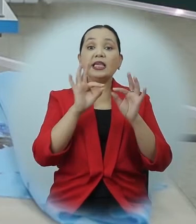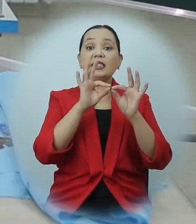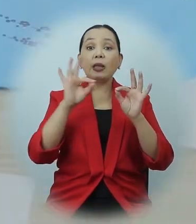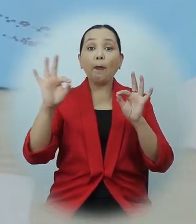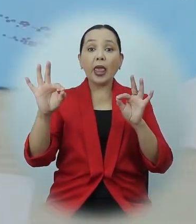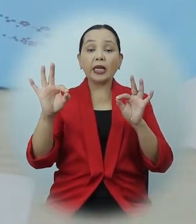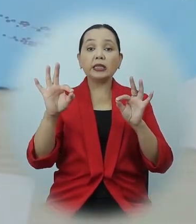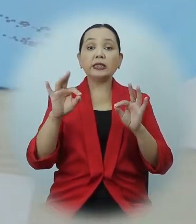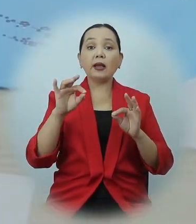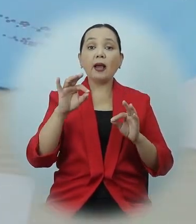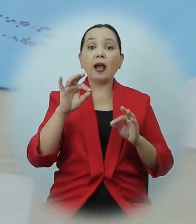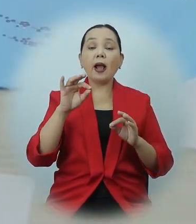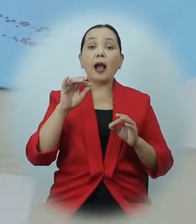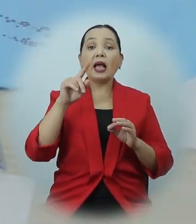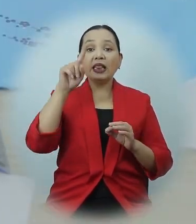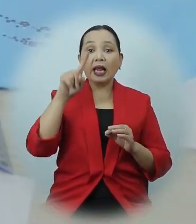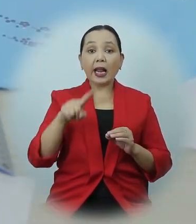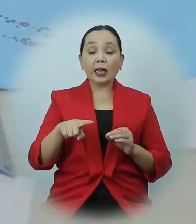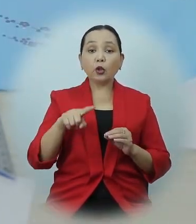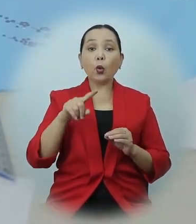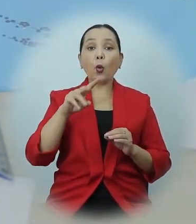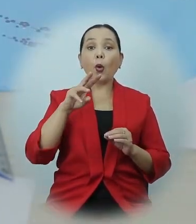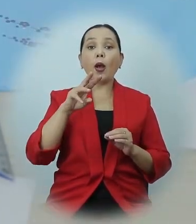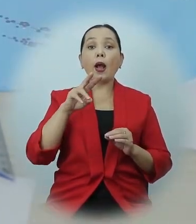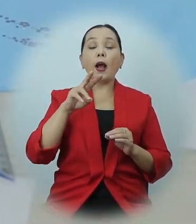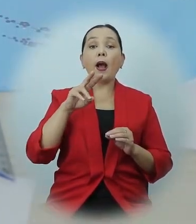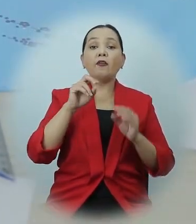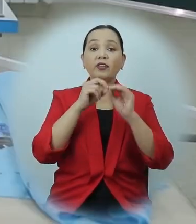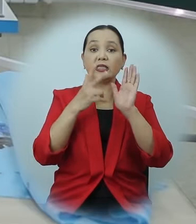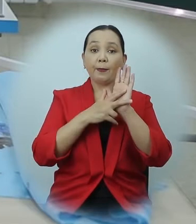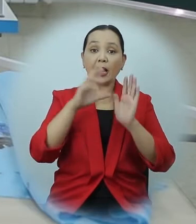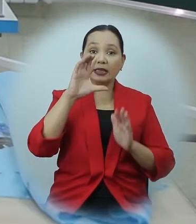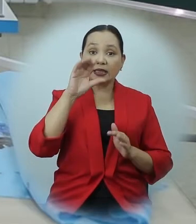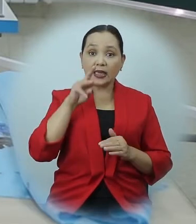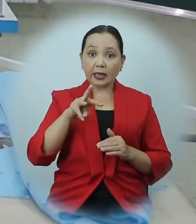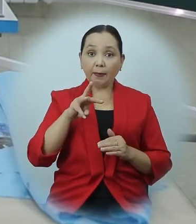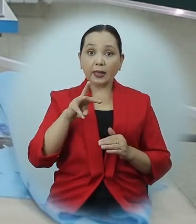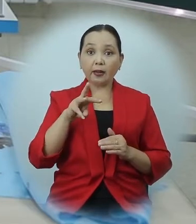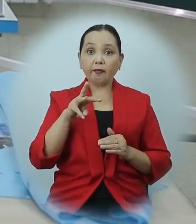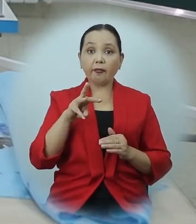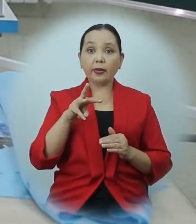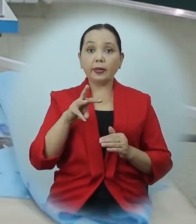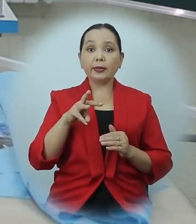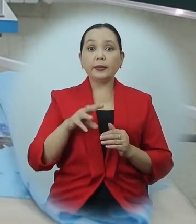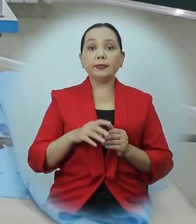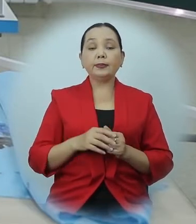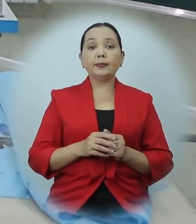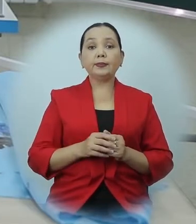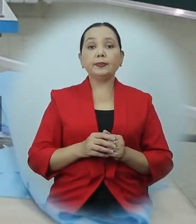измерить длину лифа, ширину лифа. У нас 18 сантиметров.